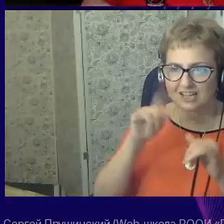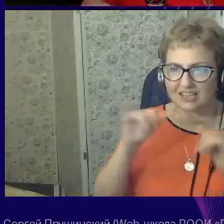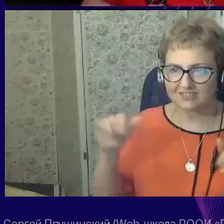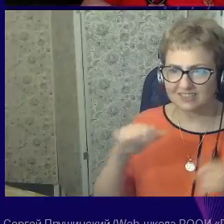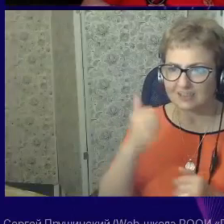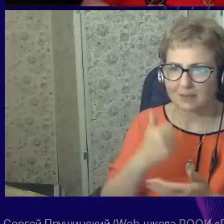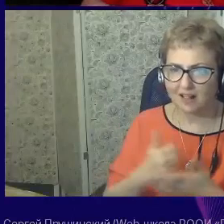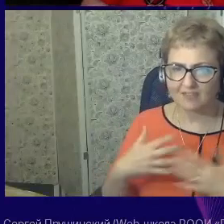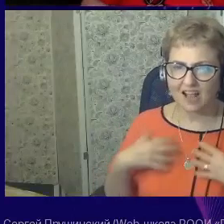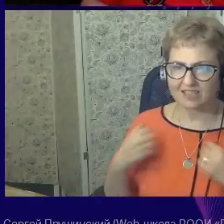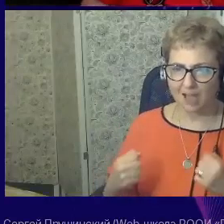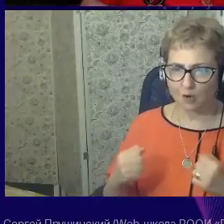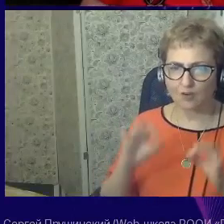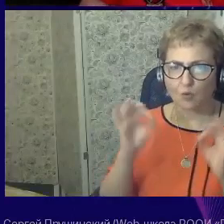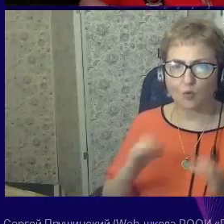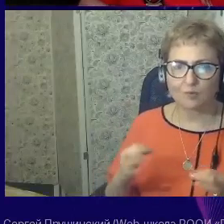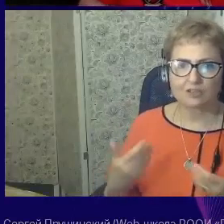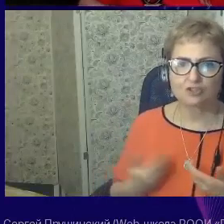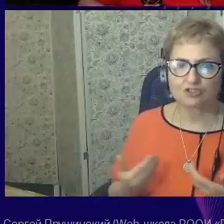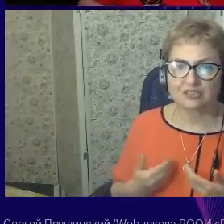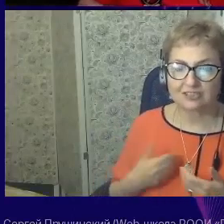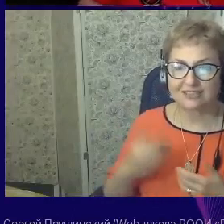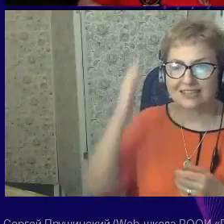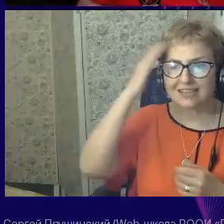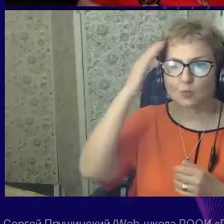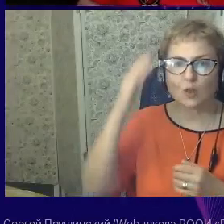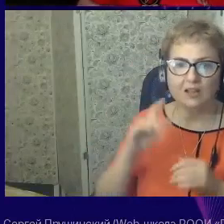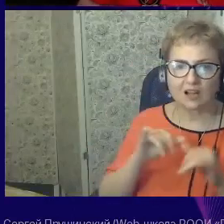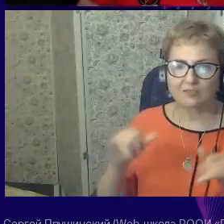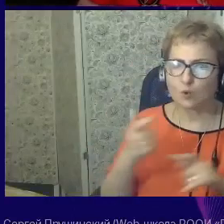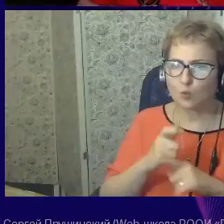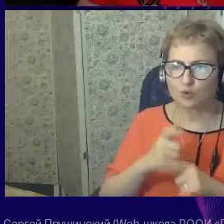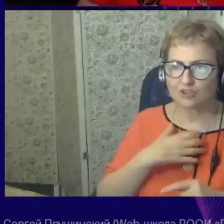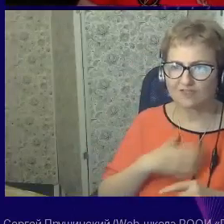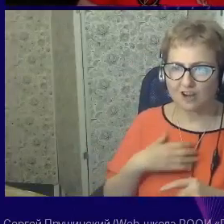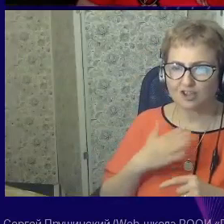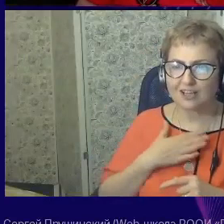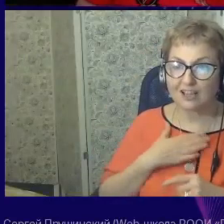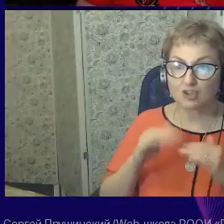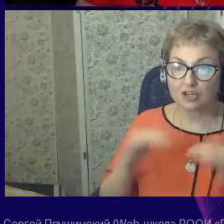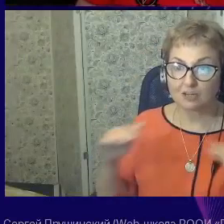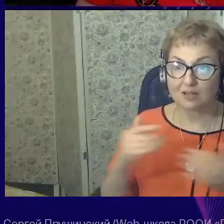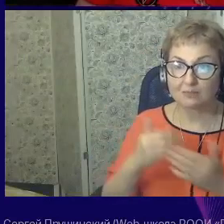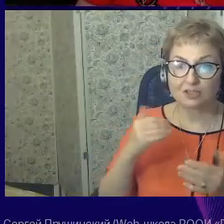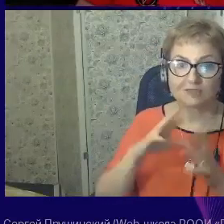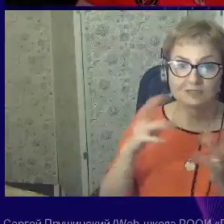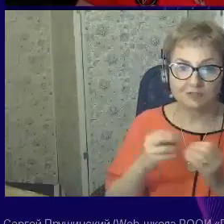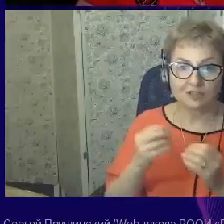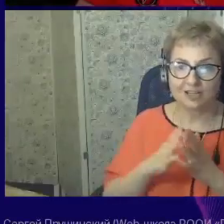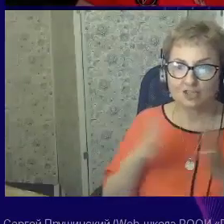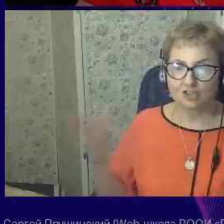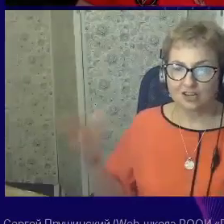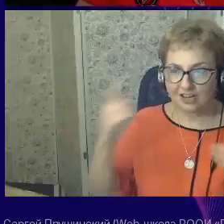самое главное, оздоровление, здоровый образ жизни. И интеллектуальное развитие очень важно для наших ребят. Прежде всего, это вот